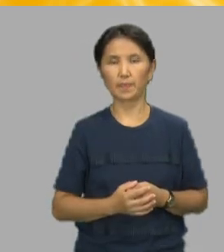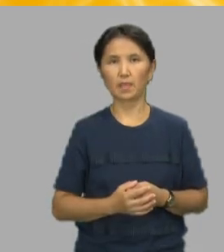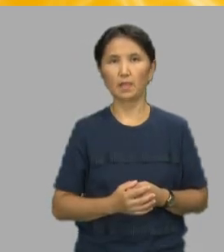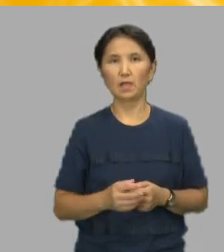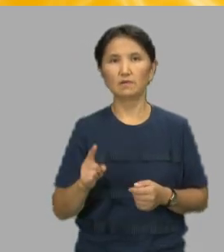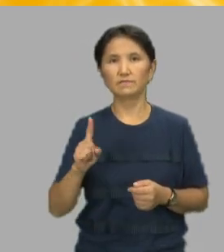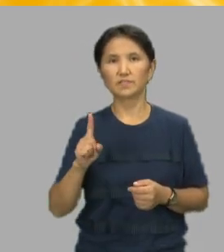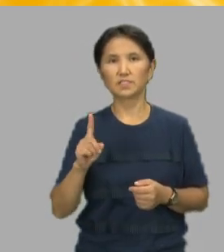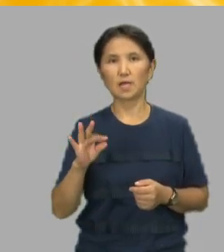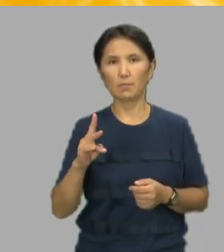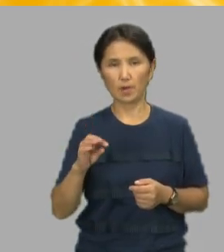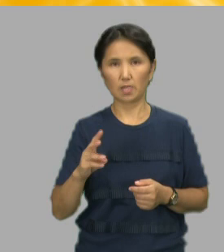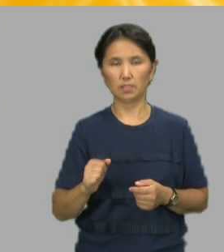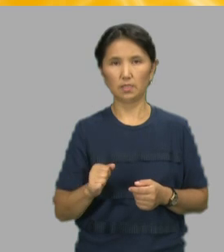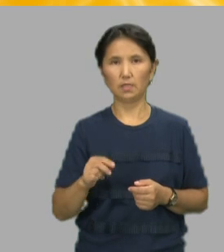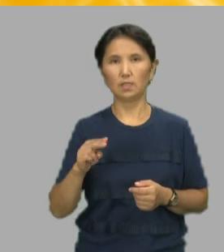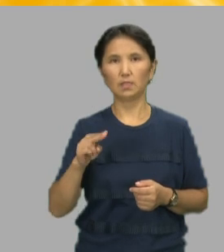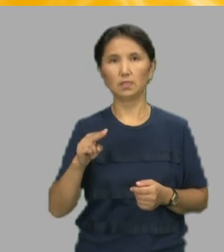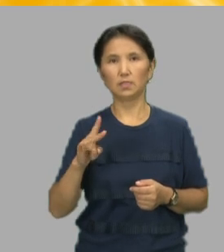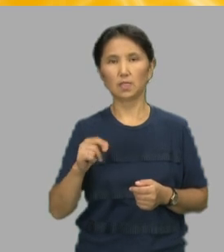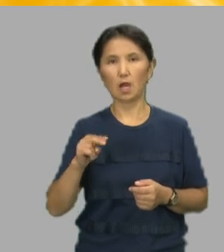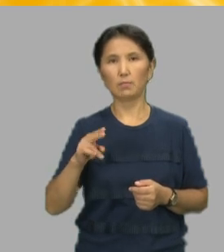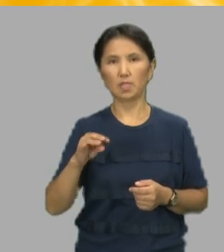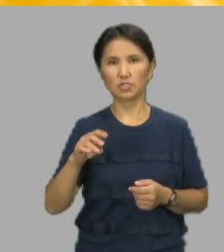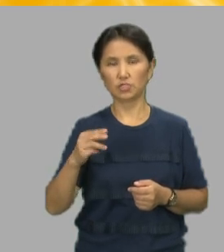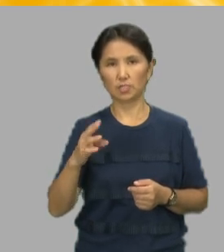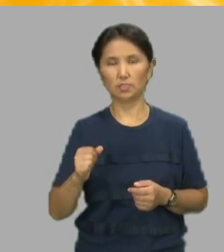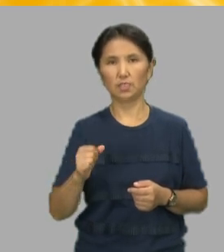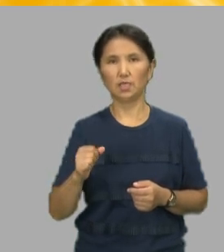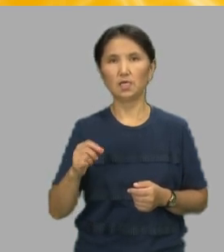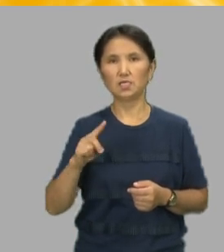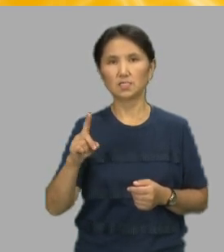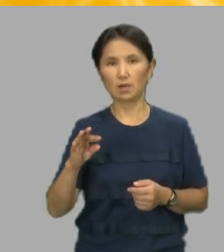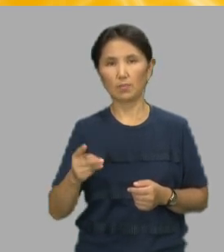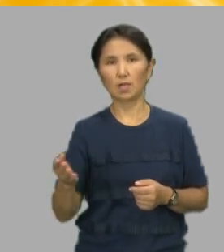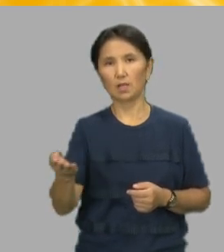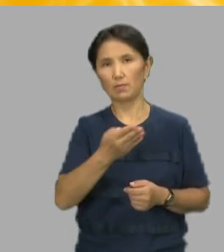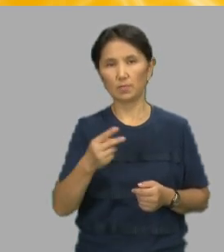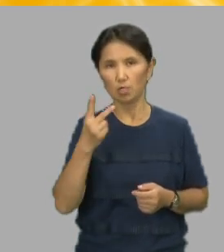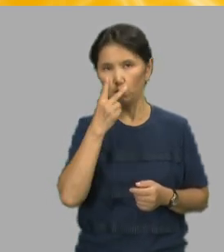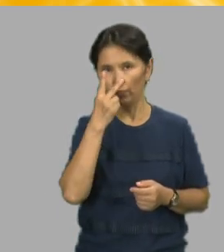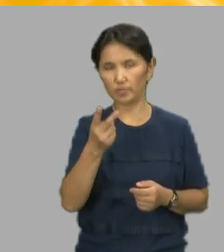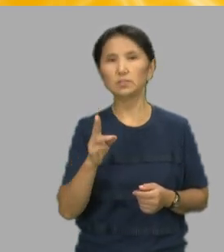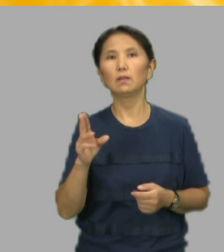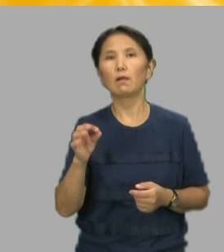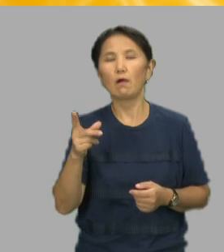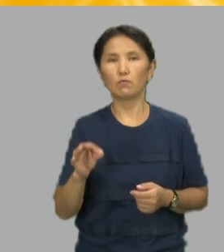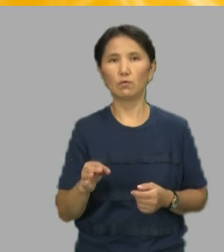В зоопарке. На площадке зоопарка мы увидели